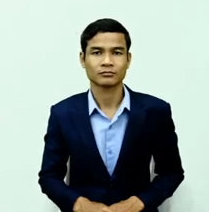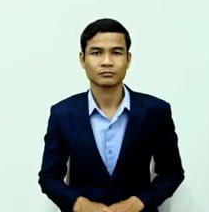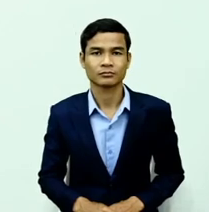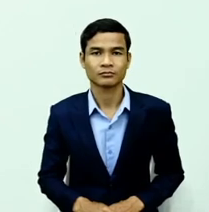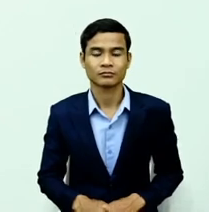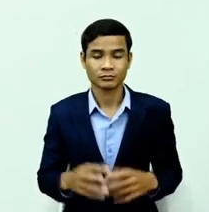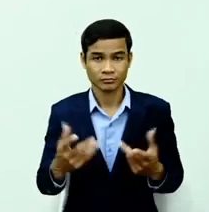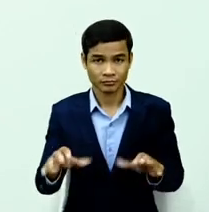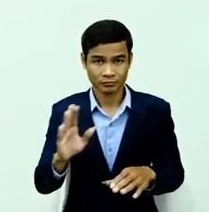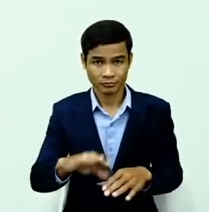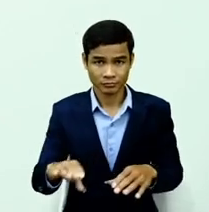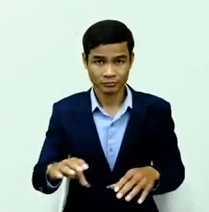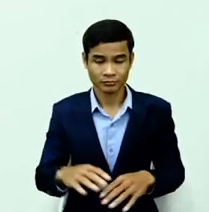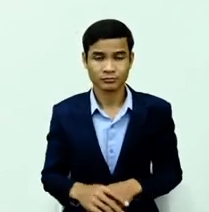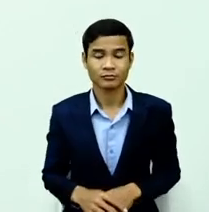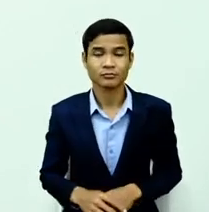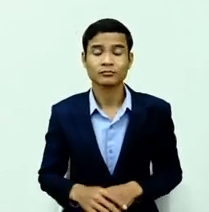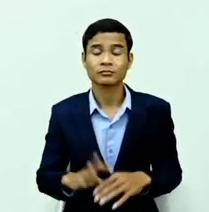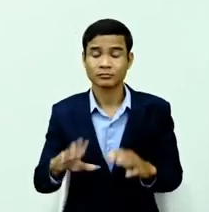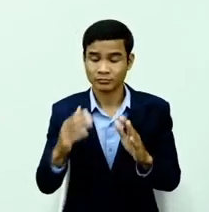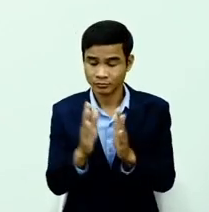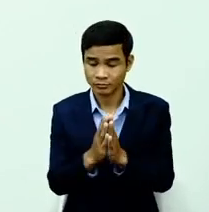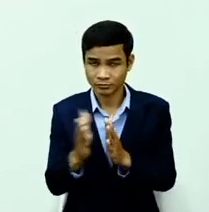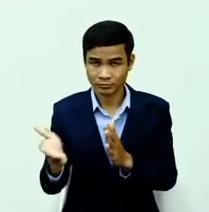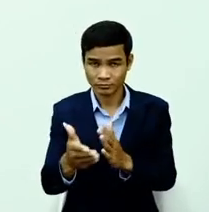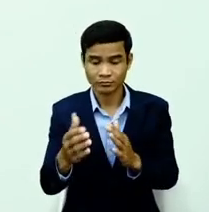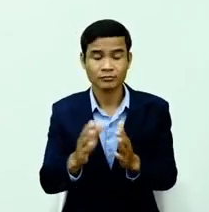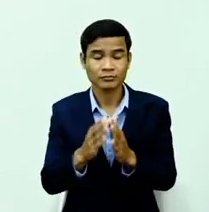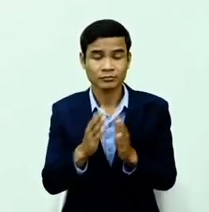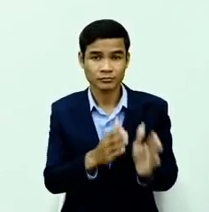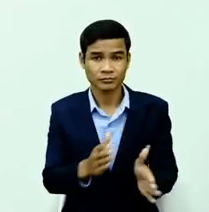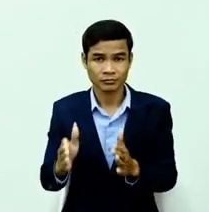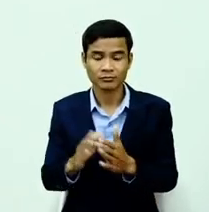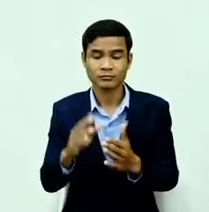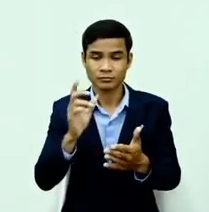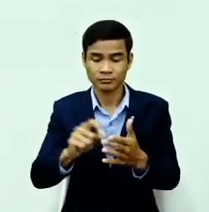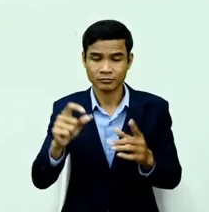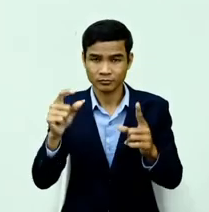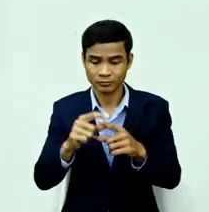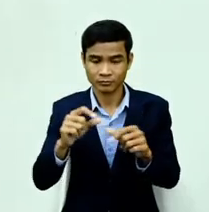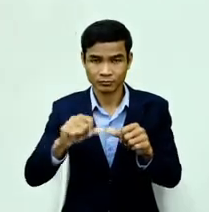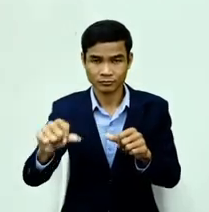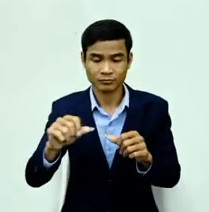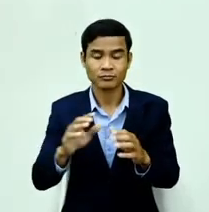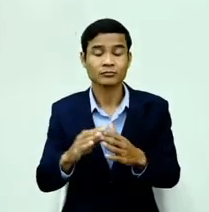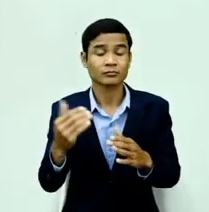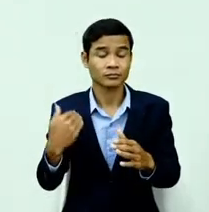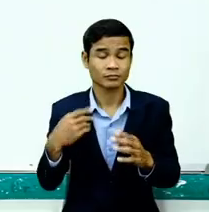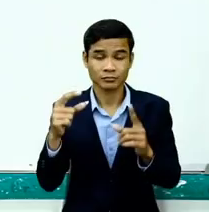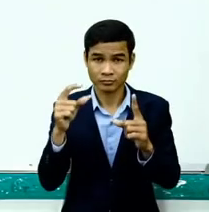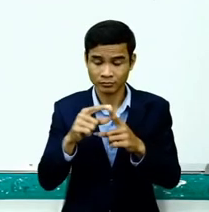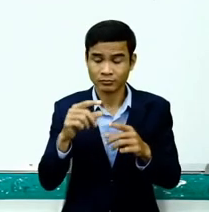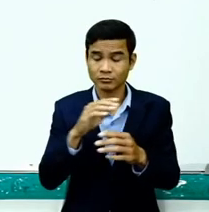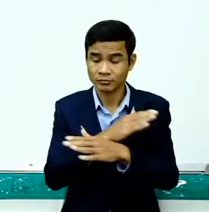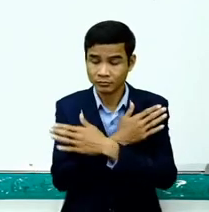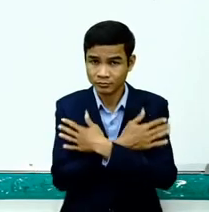hai hari nai cha aku menten ta kon triem sa se piak banta pi piak rongie